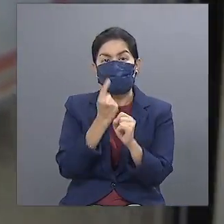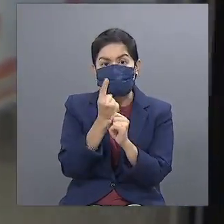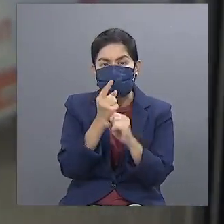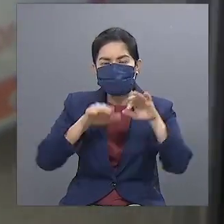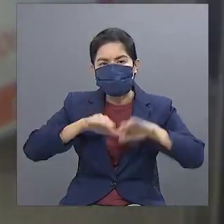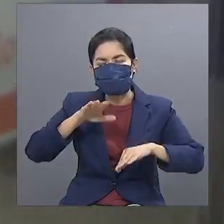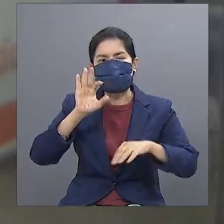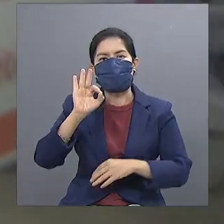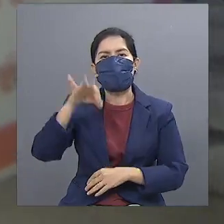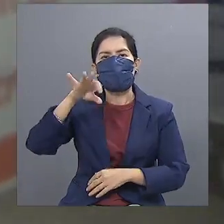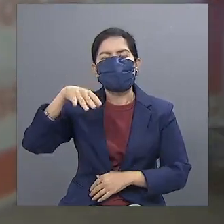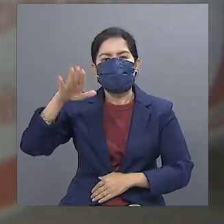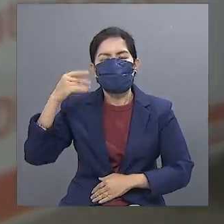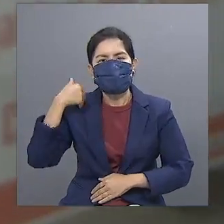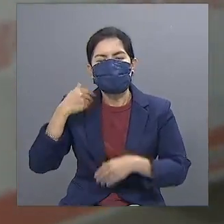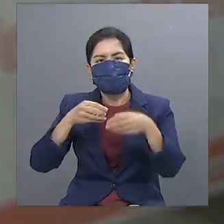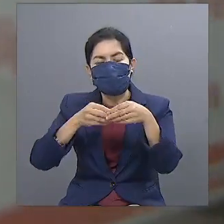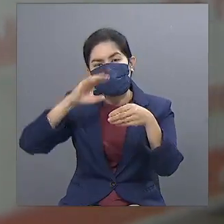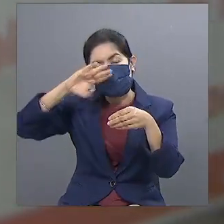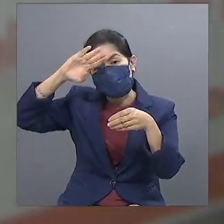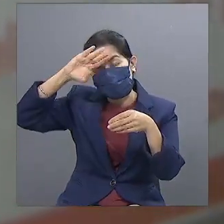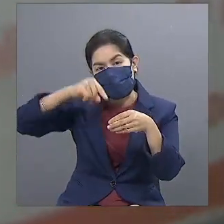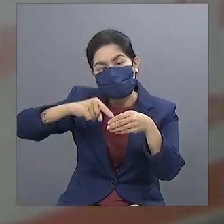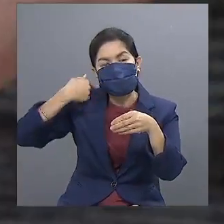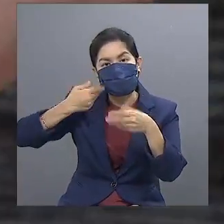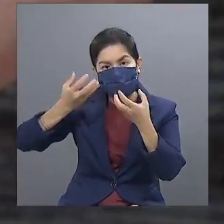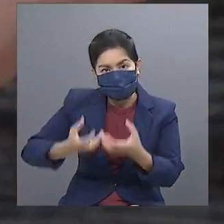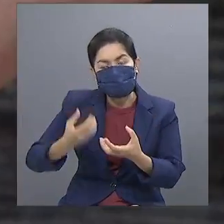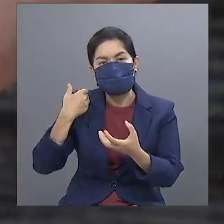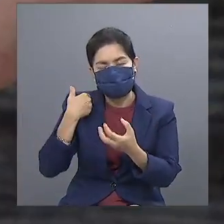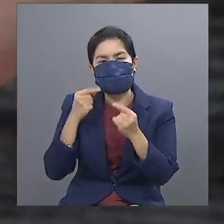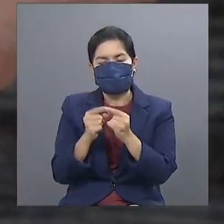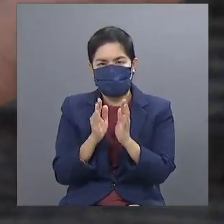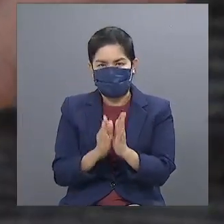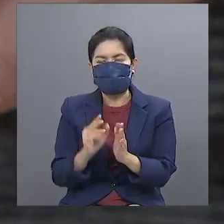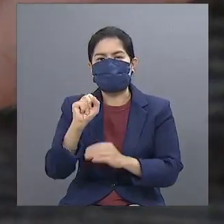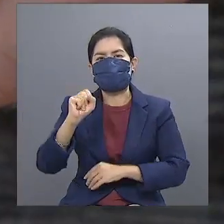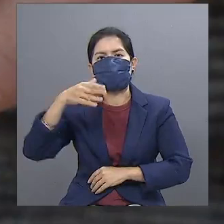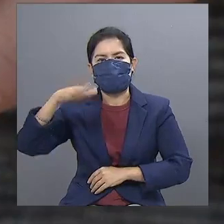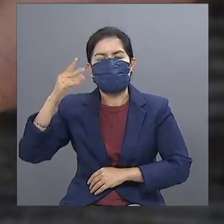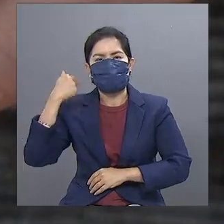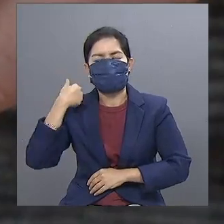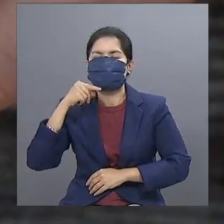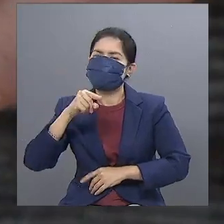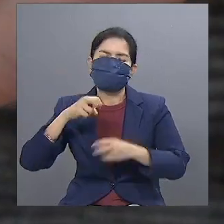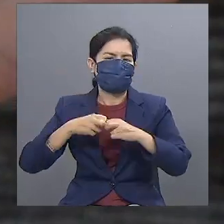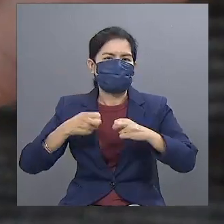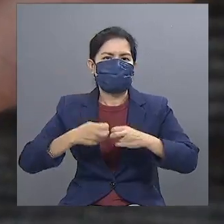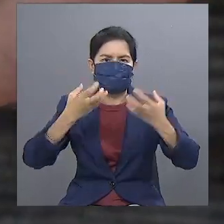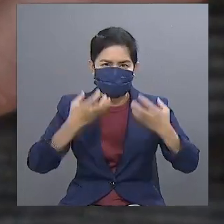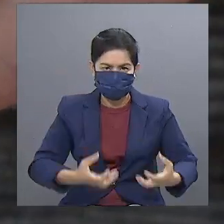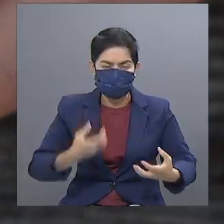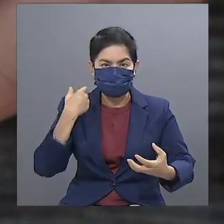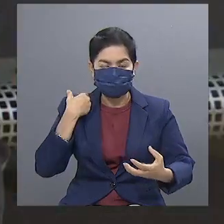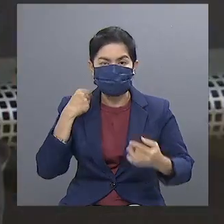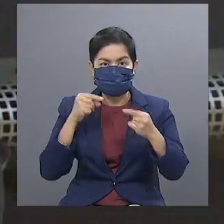ยโรคเรื้อรังจากการสูบบุหรี่อีกหลายแสนคนนะคะเหล่านี้ถือเป็นภาระหนักด้านสาธารณสุขซ้อนทับกับวิกฤตโควิด -19 ที่ก